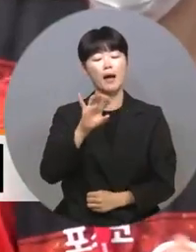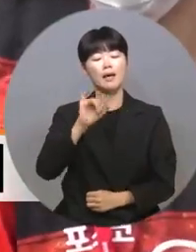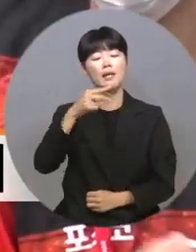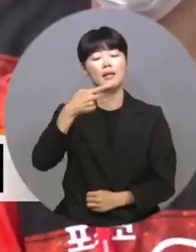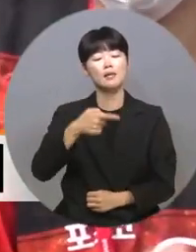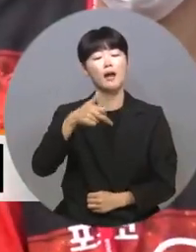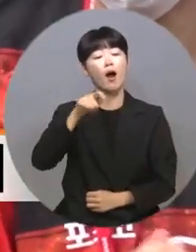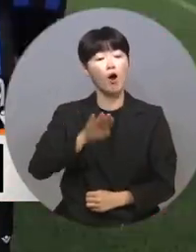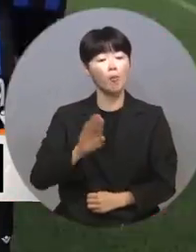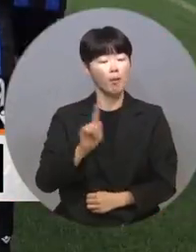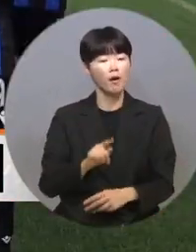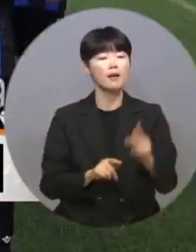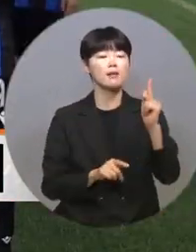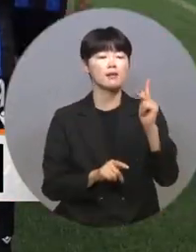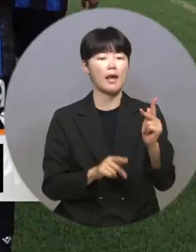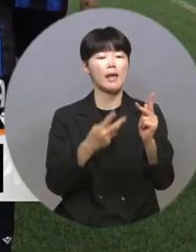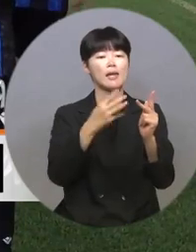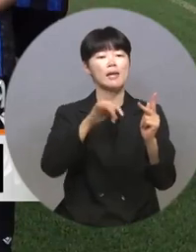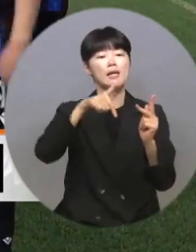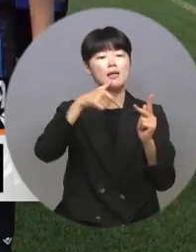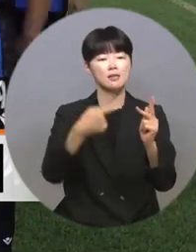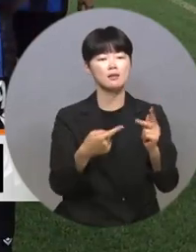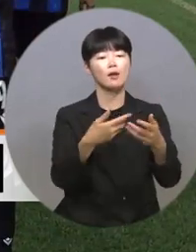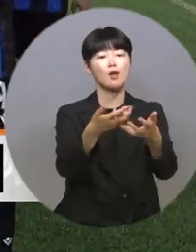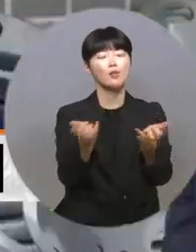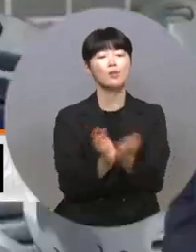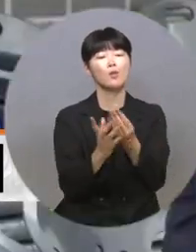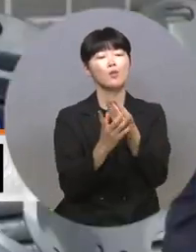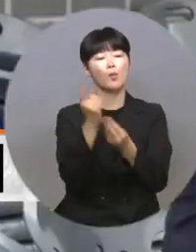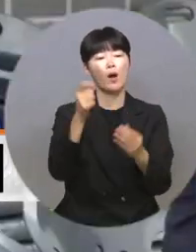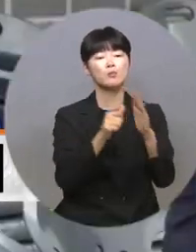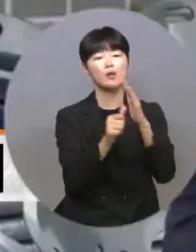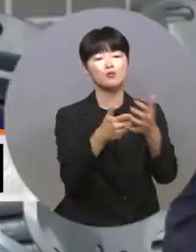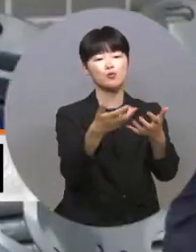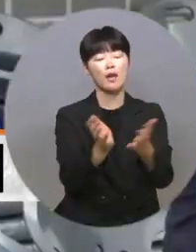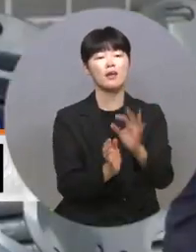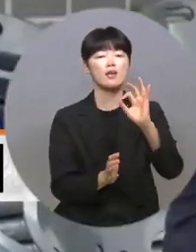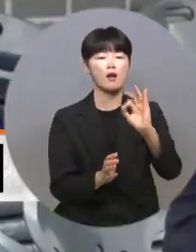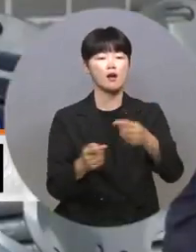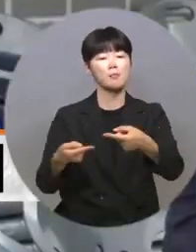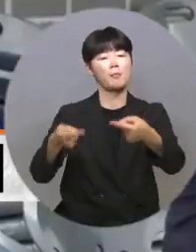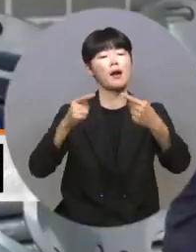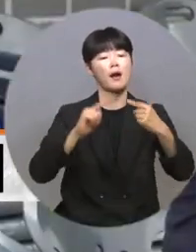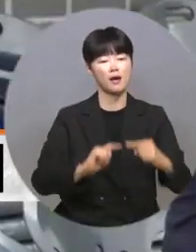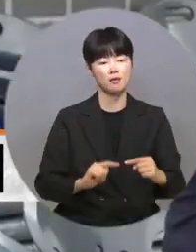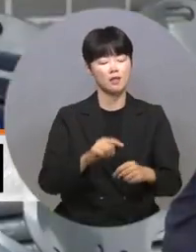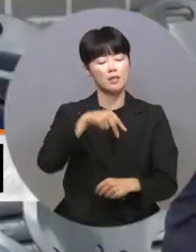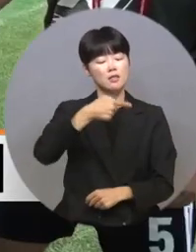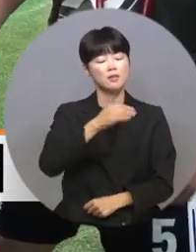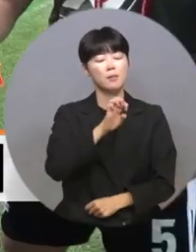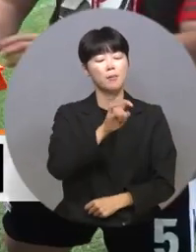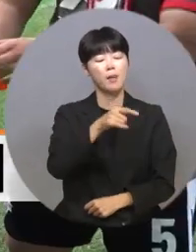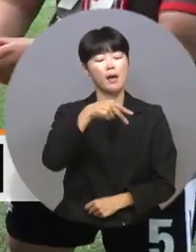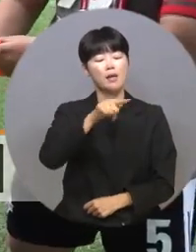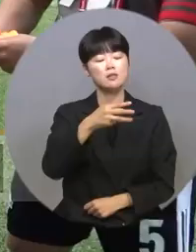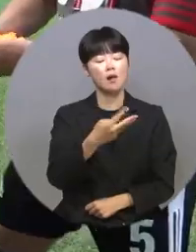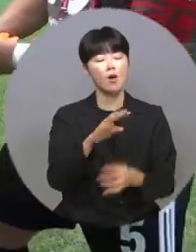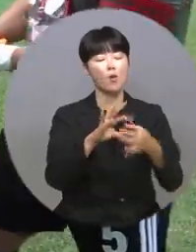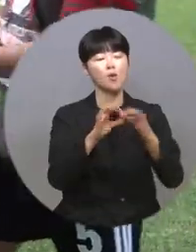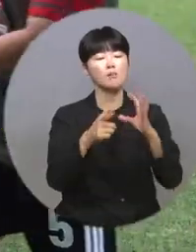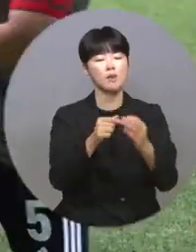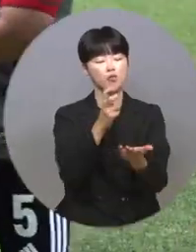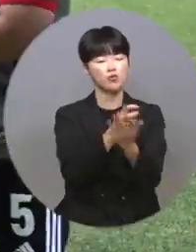K리그 프로구단이 운영하는 통합선수단 10개 팀이 참가하며 경기는 스페셜 올림픽의 대회 규정에 맞춰서 운영합니다. K리그